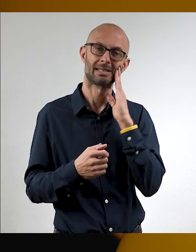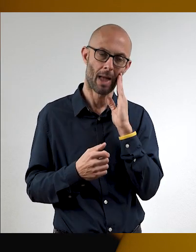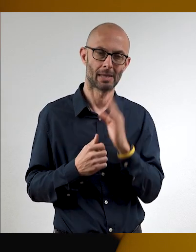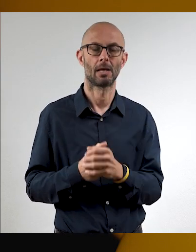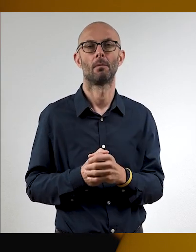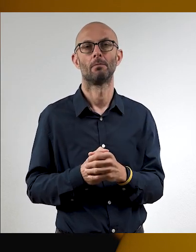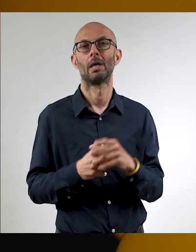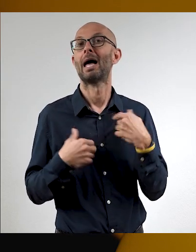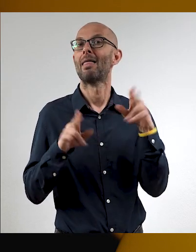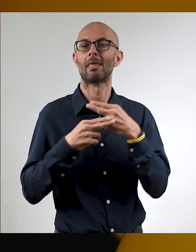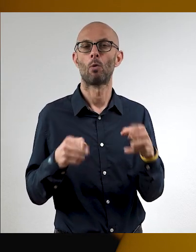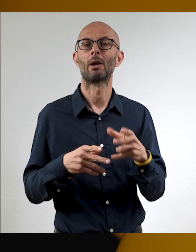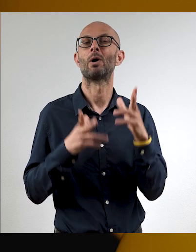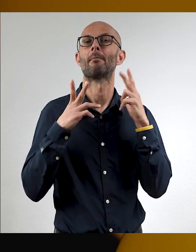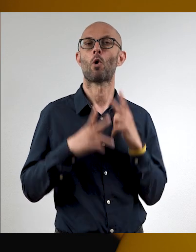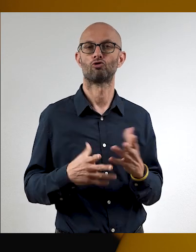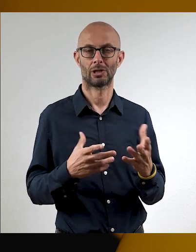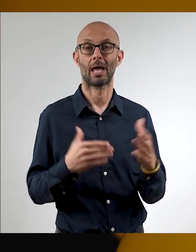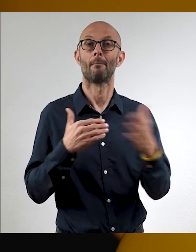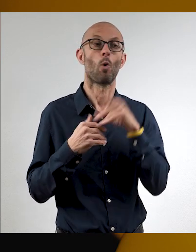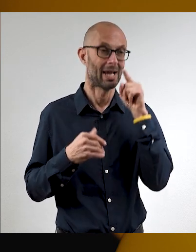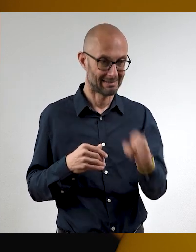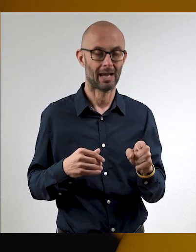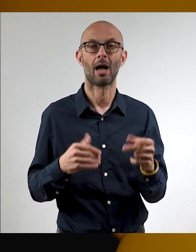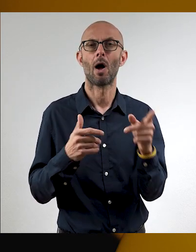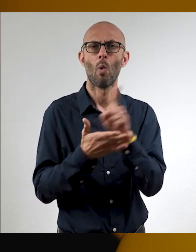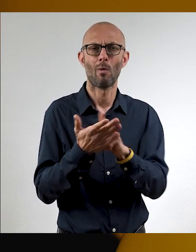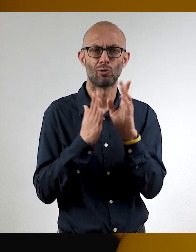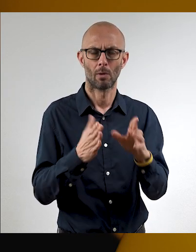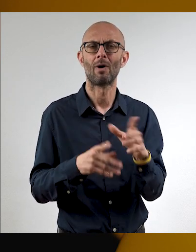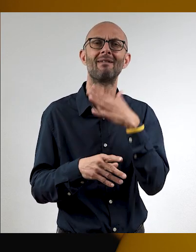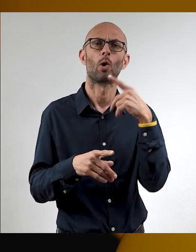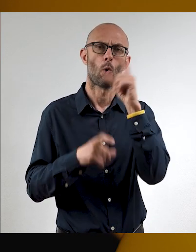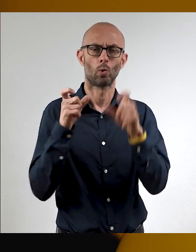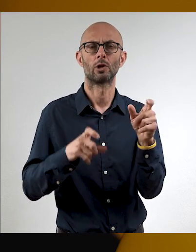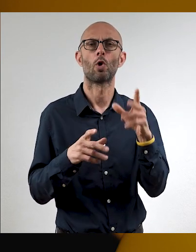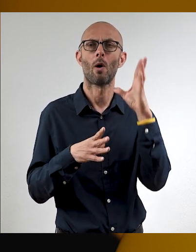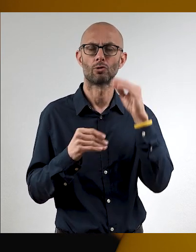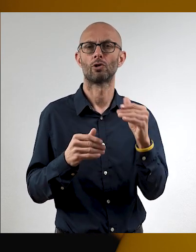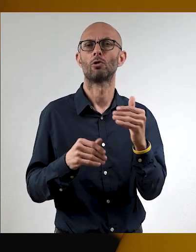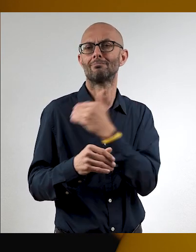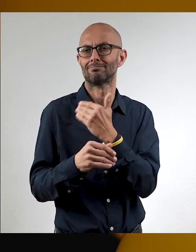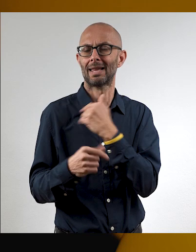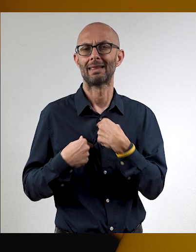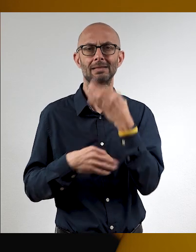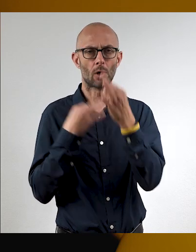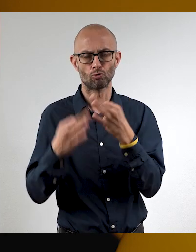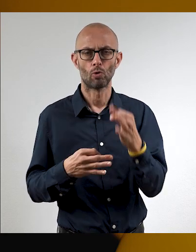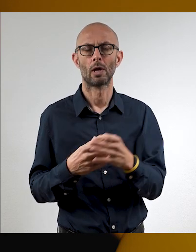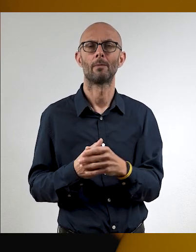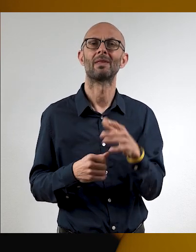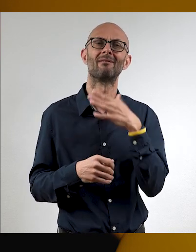spanjem, ne moramo se spočiti. Poleg tega se pa v tem obdobju zelo veliko ljudi ponavadi obrača na nas, sprašujejo.